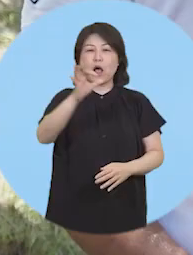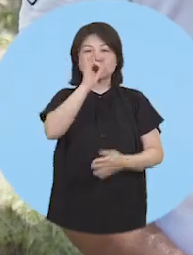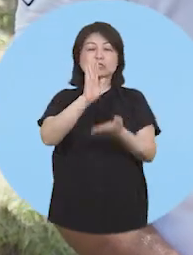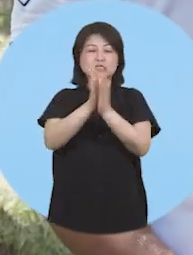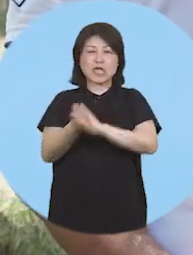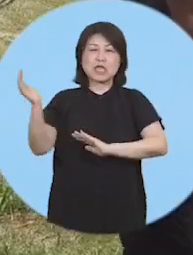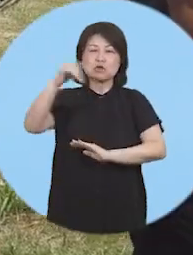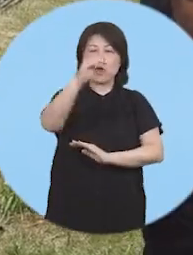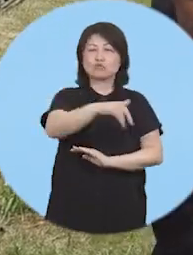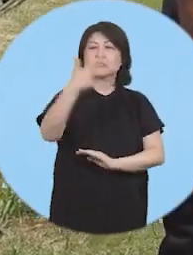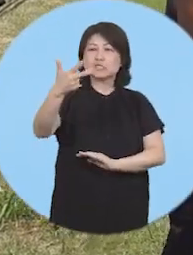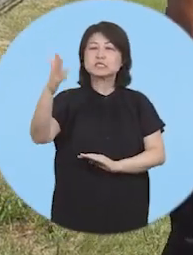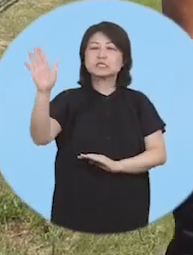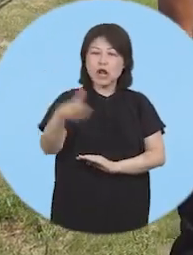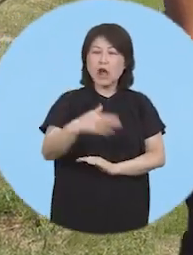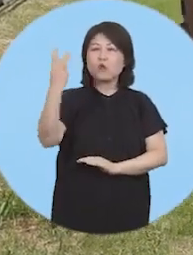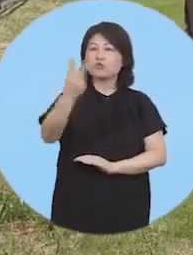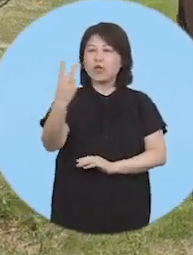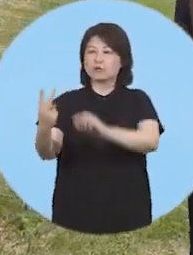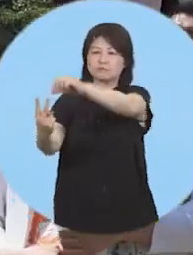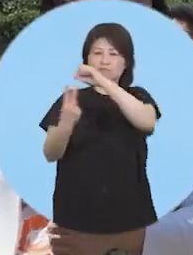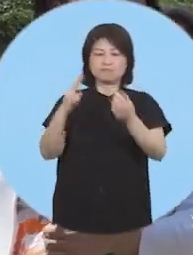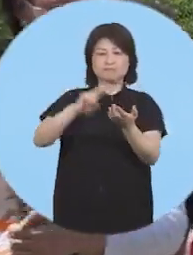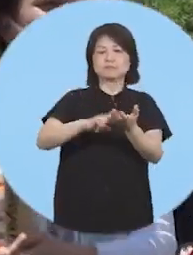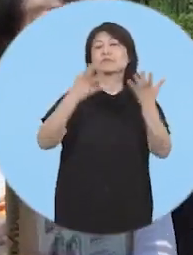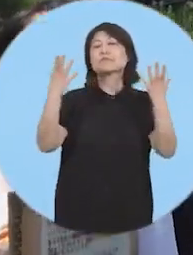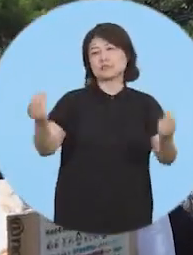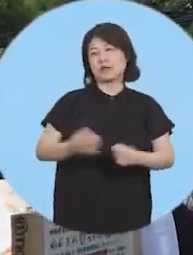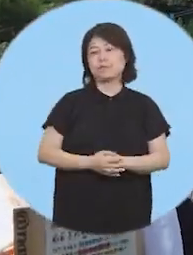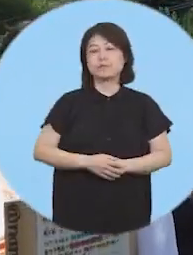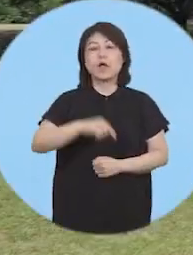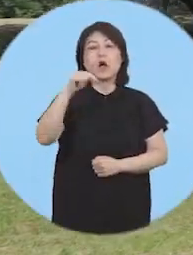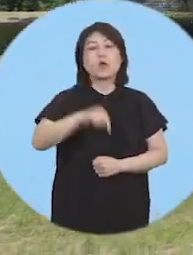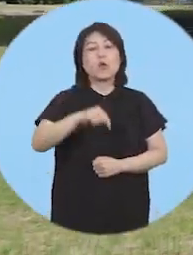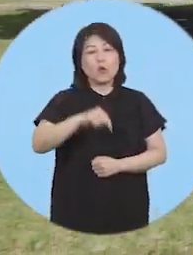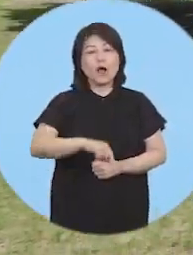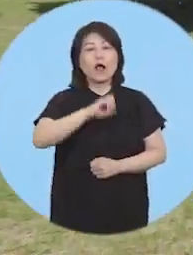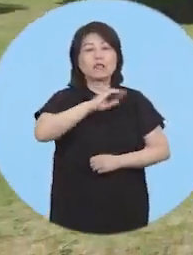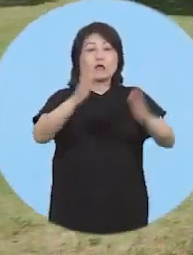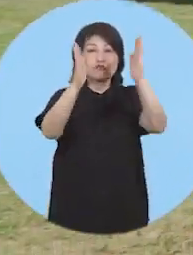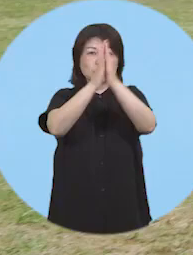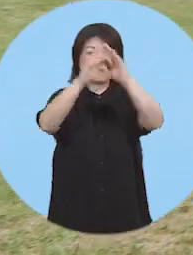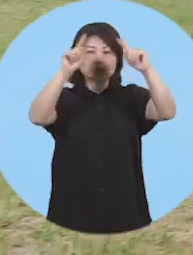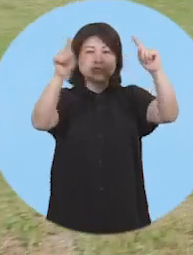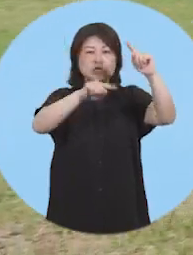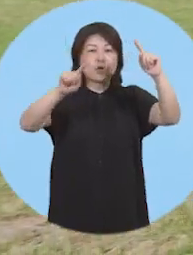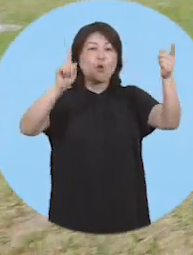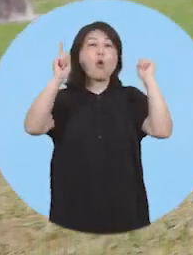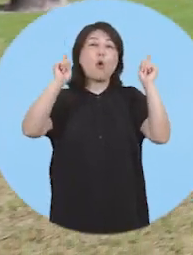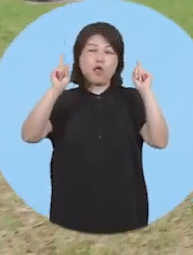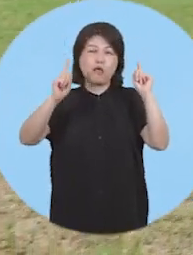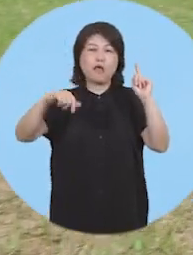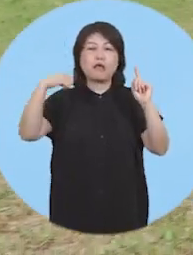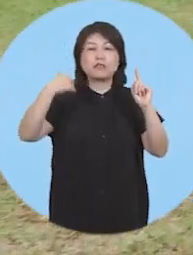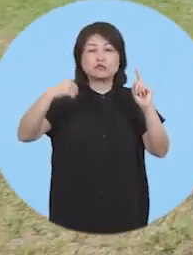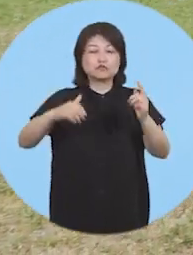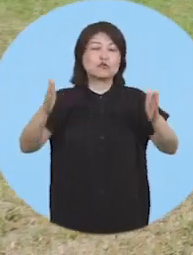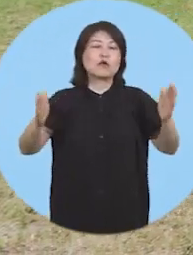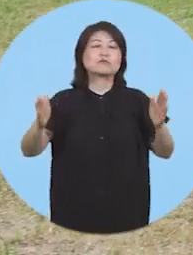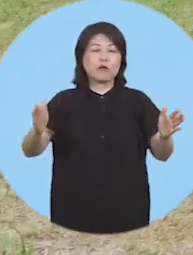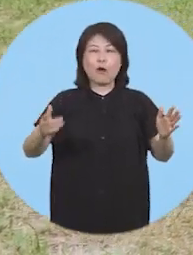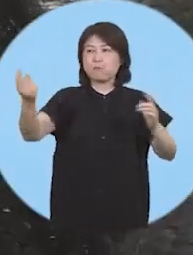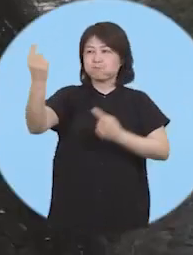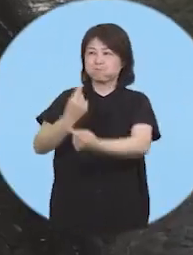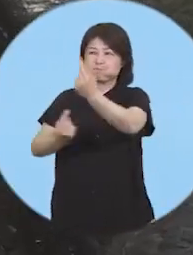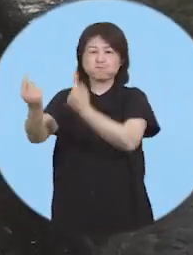採用しました。 ここ公園でしょ。 そうですね、ここは鳴上公園って言いまして、夏はもう夏休みとかですね、もうお客さんがすごい